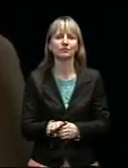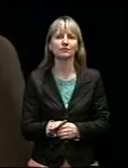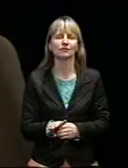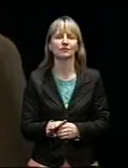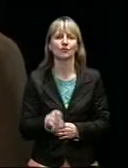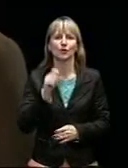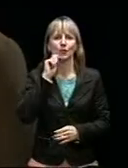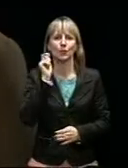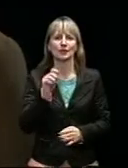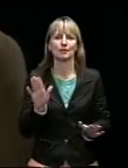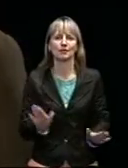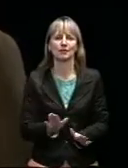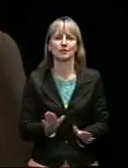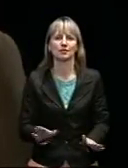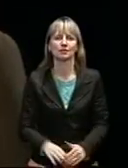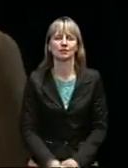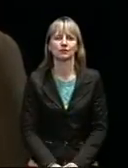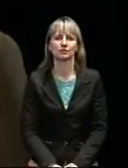исполняешь украинские песни.